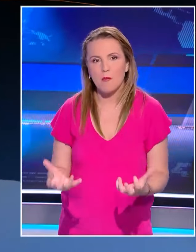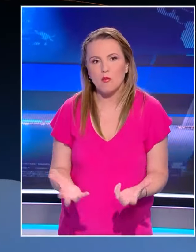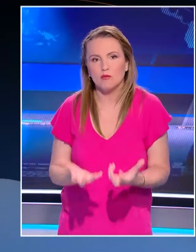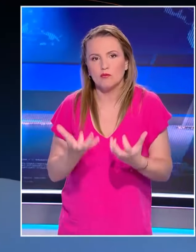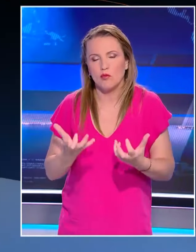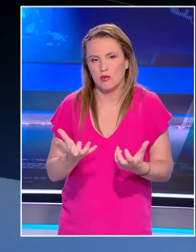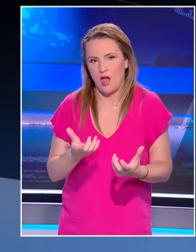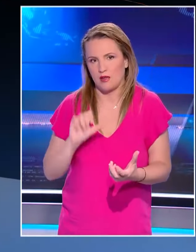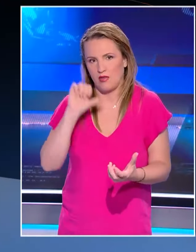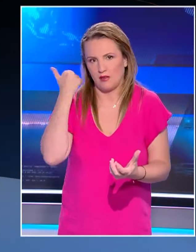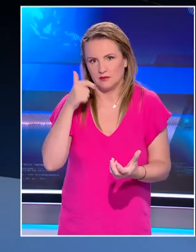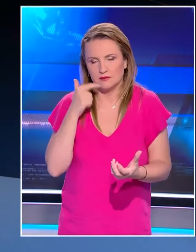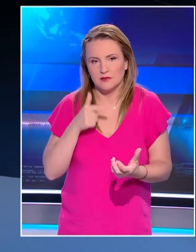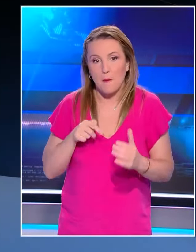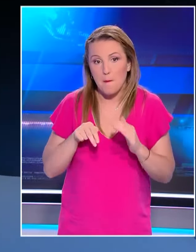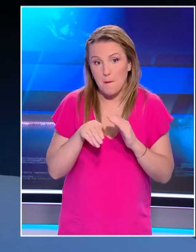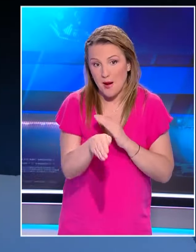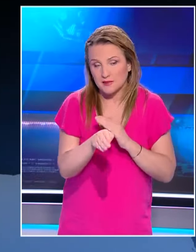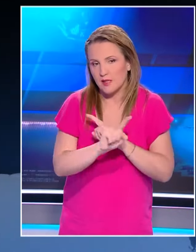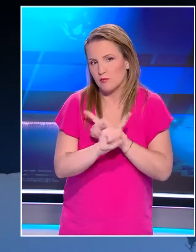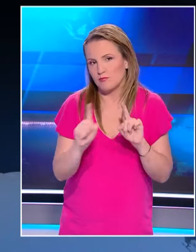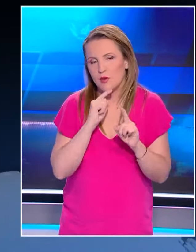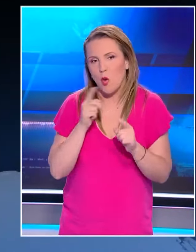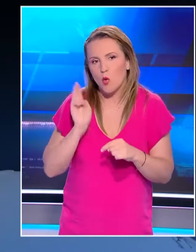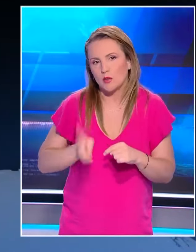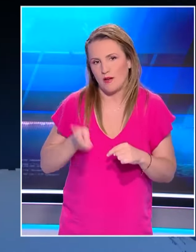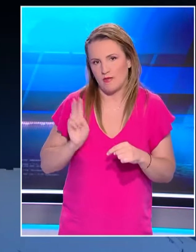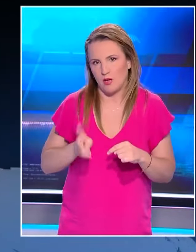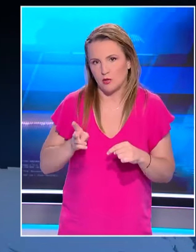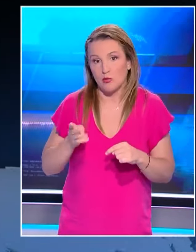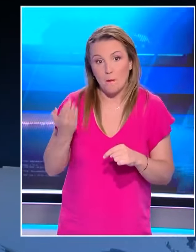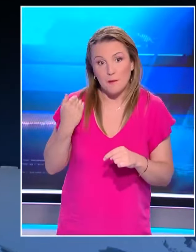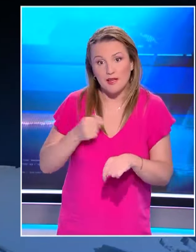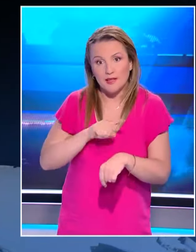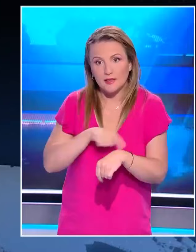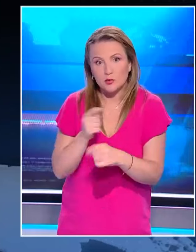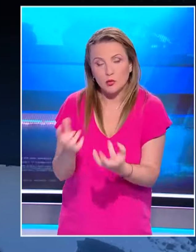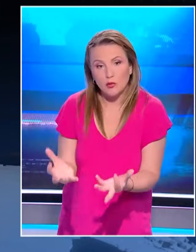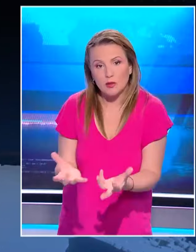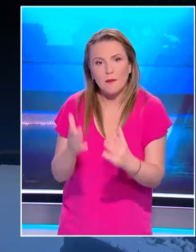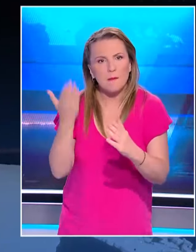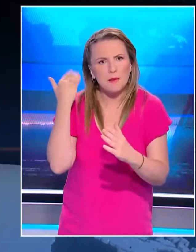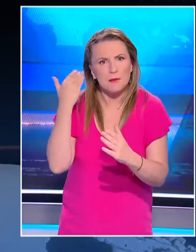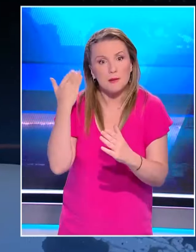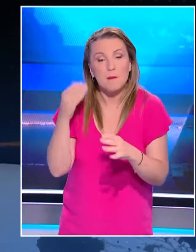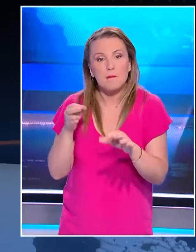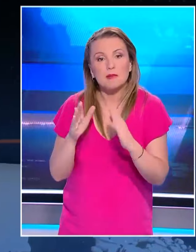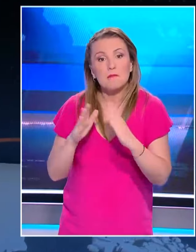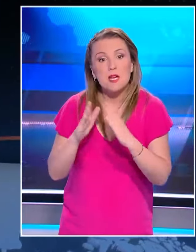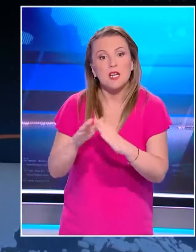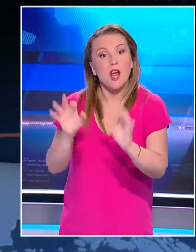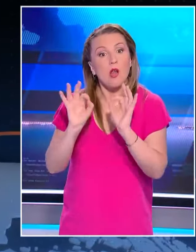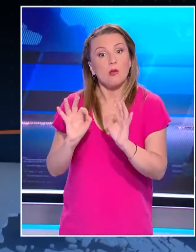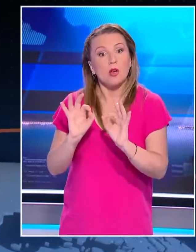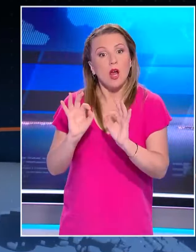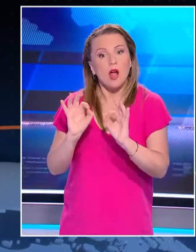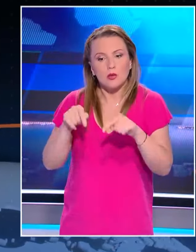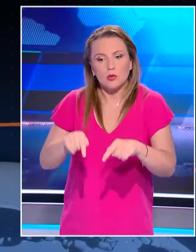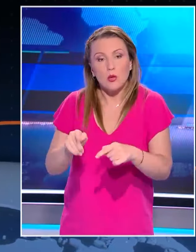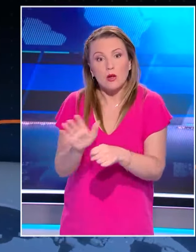λόγους, αλλά μπορείτε να δείτε ότι εδώ πριν από λίγες ώρες ήταν ένα σπιτικό, ήταν μια περιουσία, ήταν η